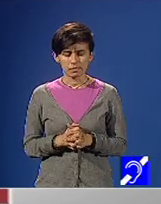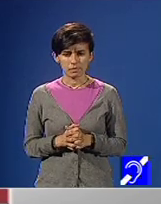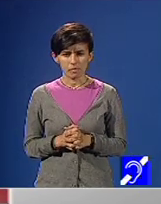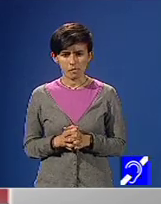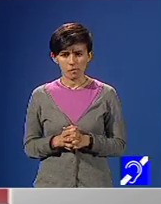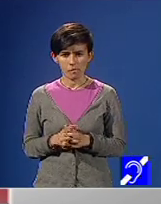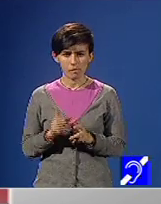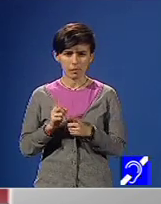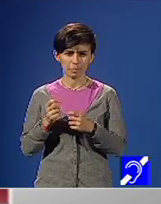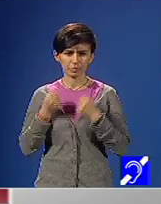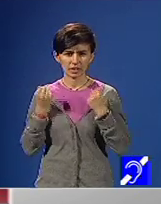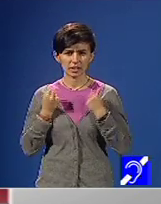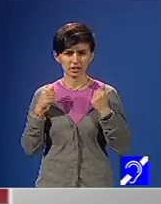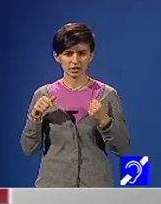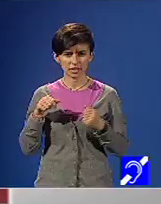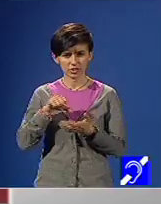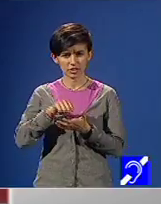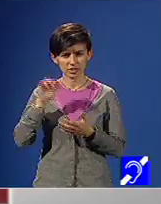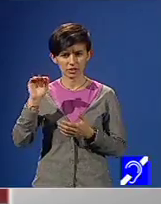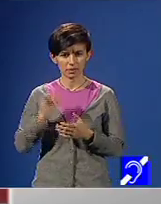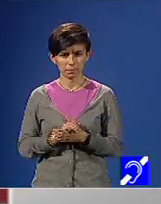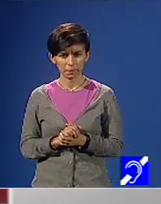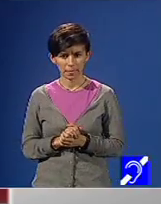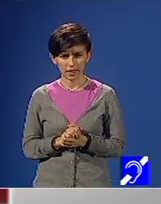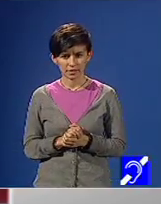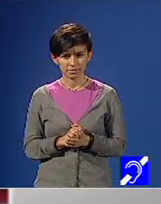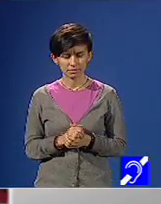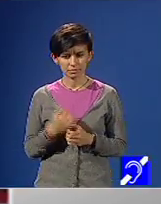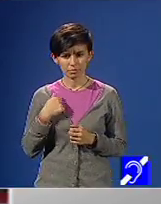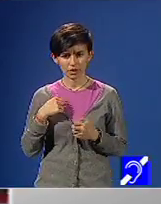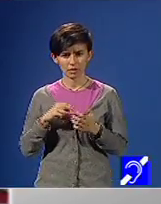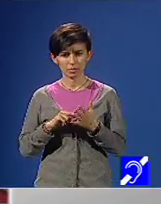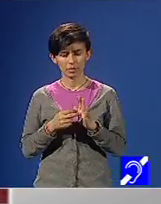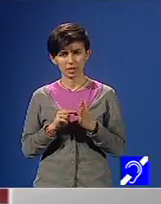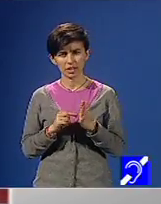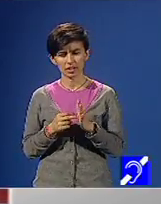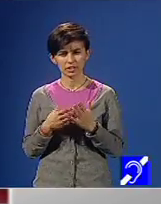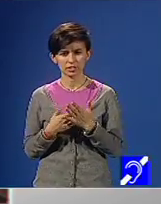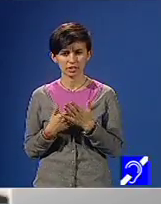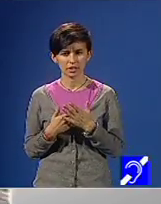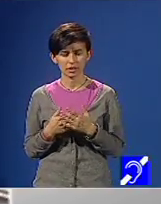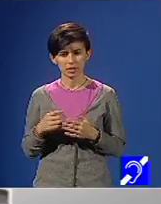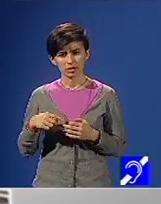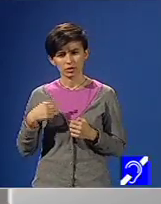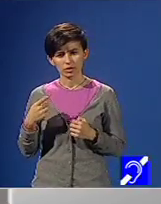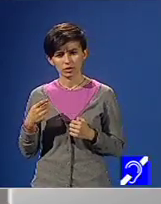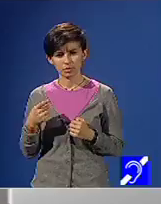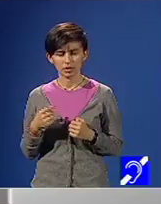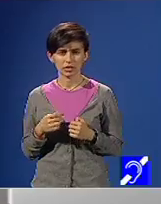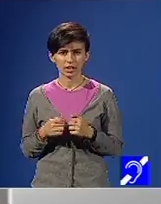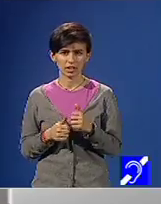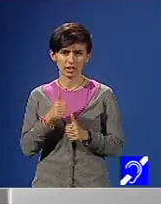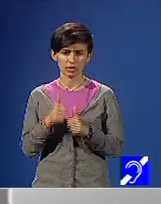Cum te antrenezi aici la centru? Ei, mă pregătesc pentru următoarele concursuri care o să le